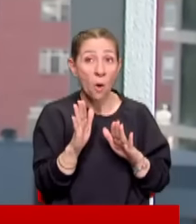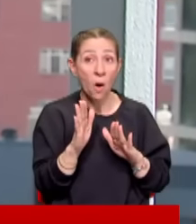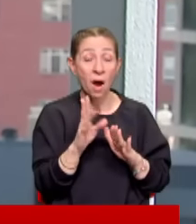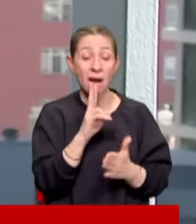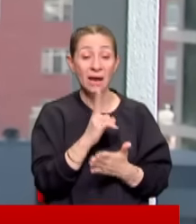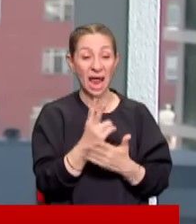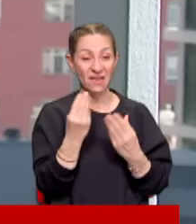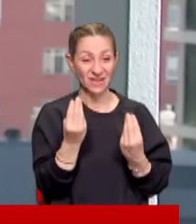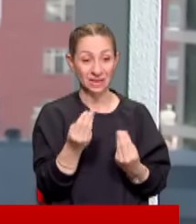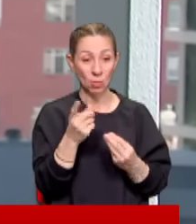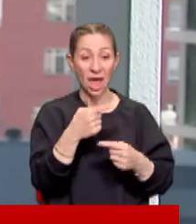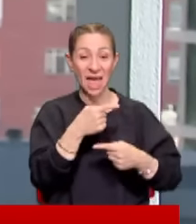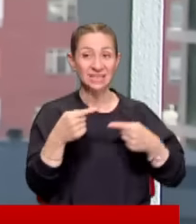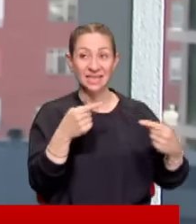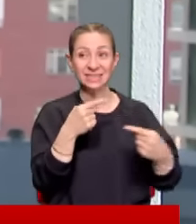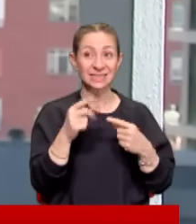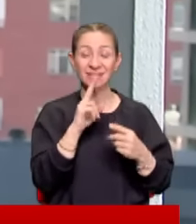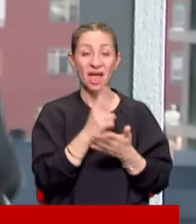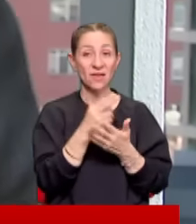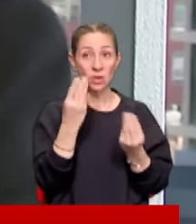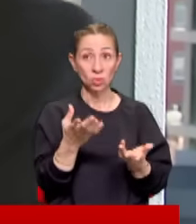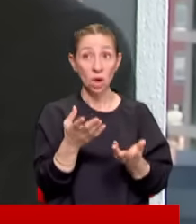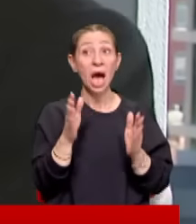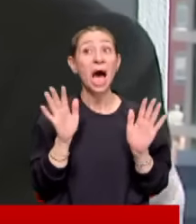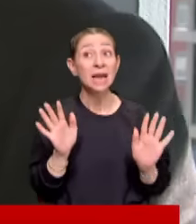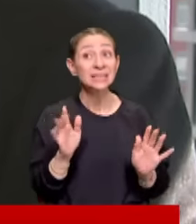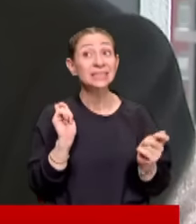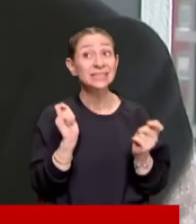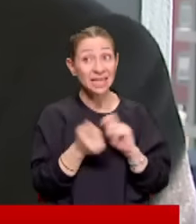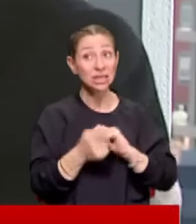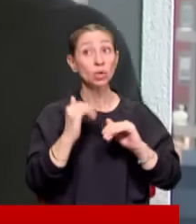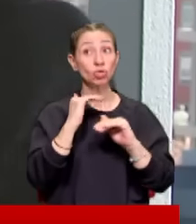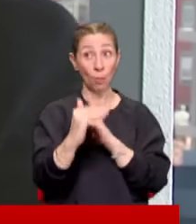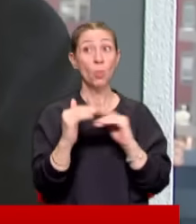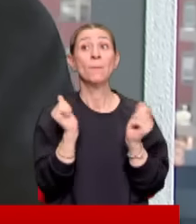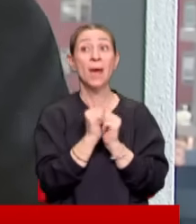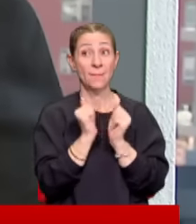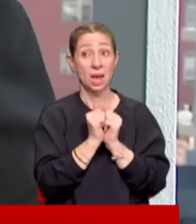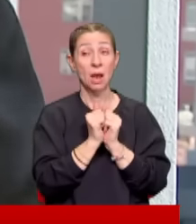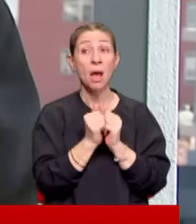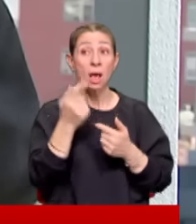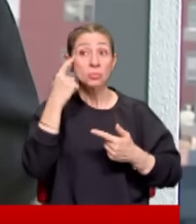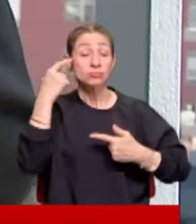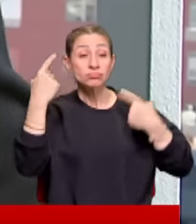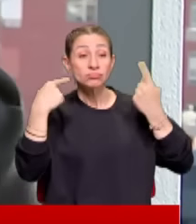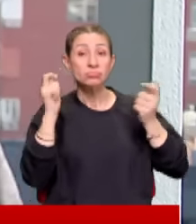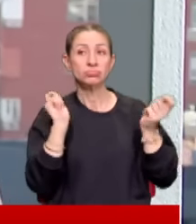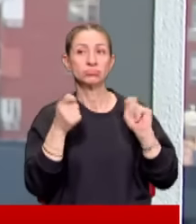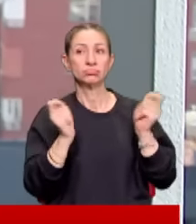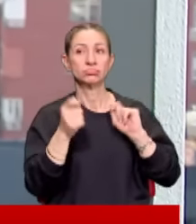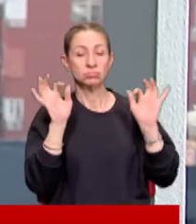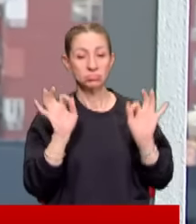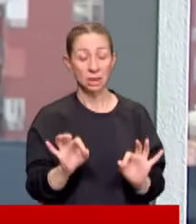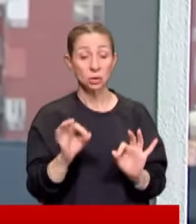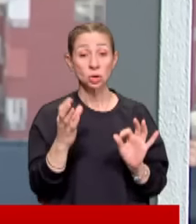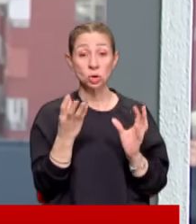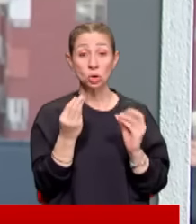karar verirken bu eksiklikle karar veriyordu. Artık değişen toplumla birlikte algılarımız da değişti. Bugün çoğu